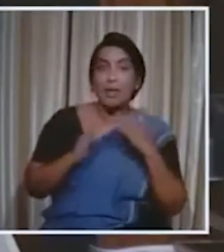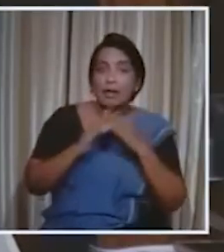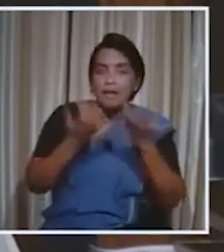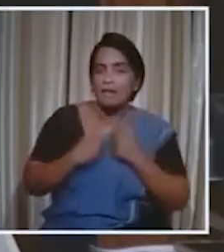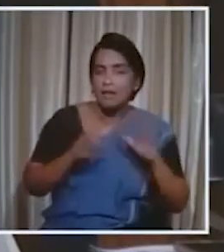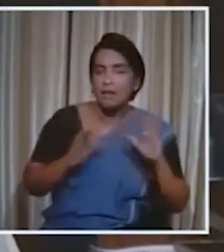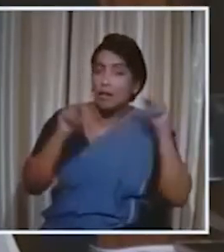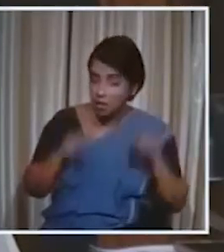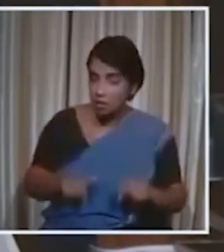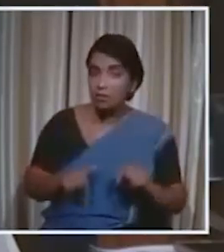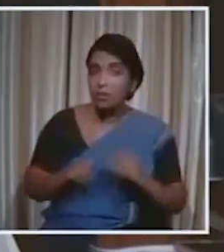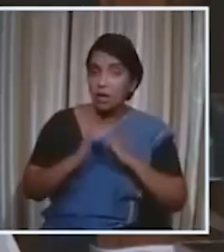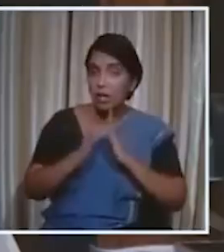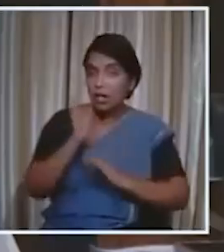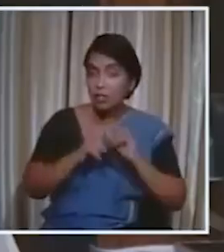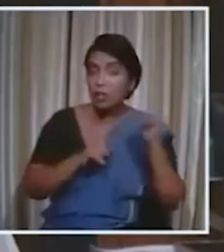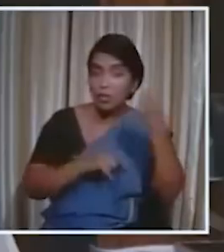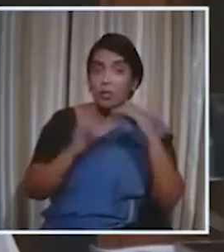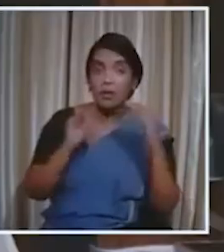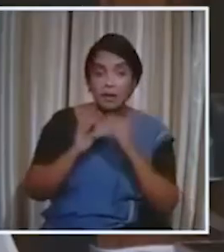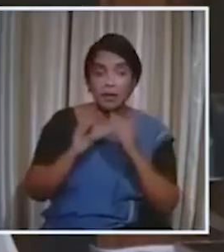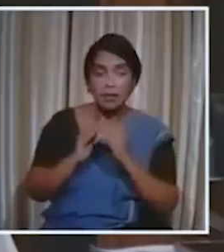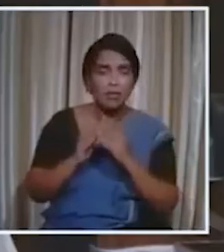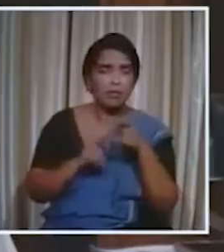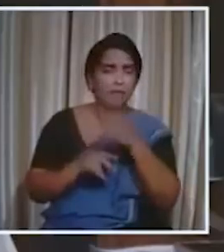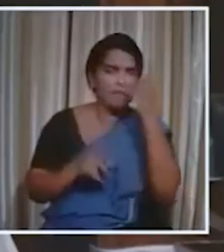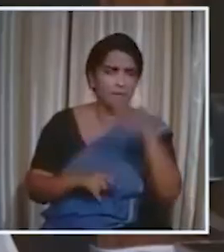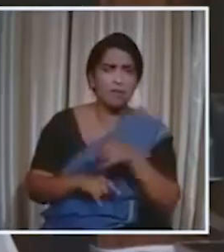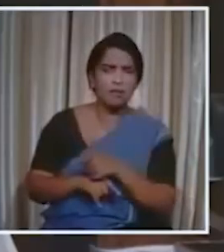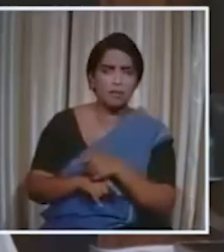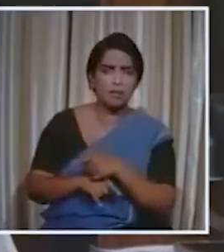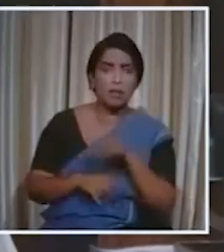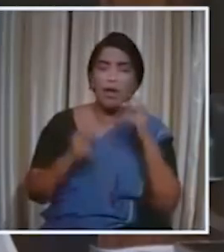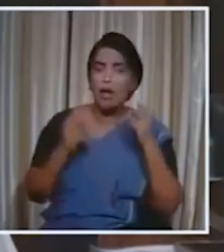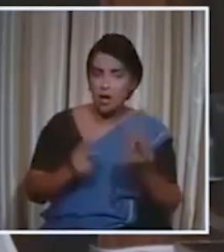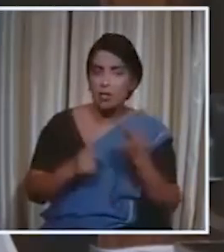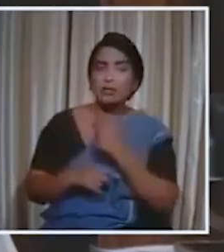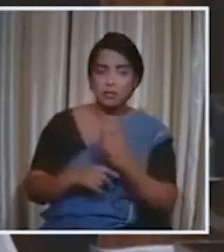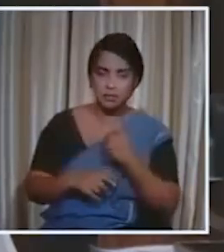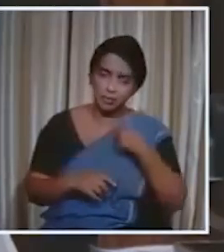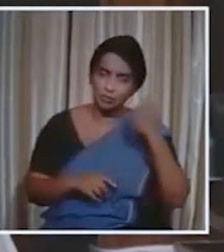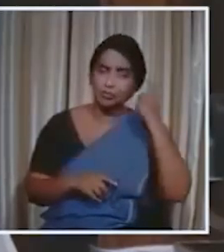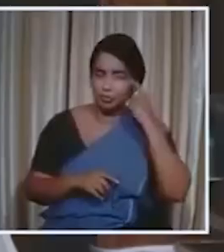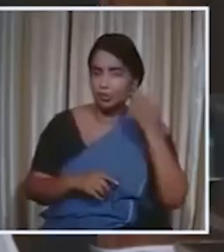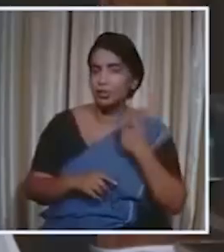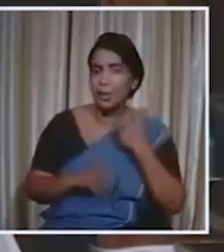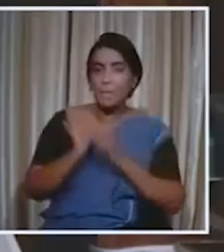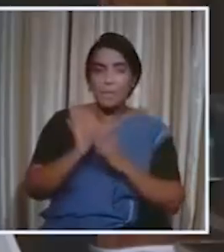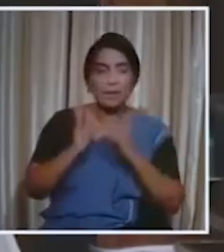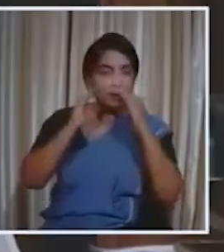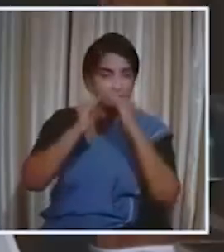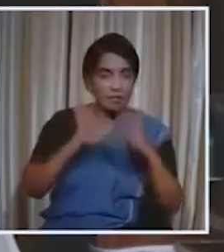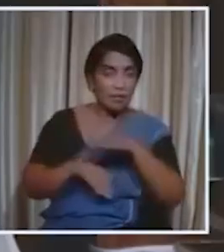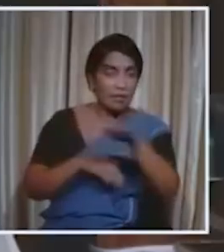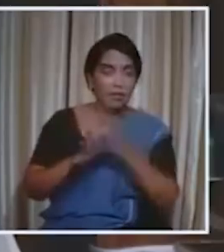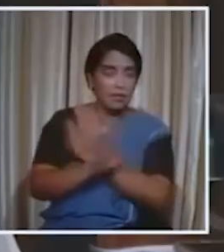නැහැ හැබැයි අද හැම මන්ත්‍රීවරුන්ටම එකදාද මේ පහර වදින්නේ මේක නිසා දැන් මේකේ දැන් හදිස්සියේ එතන මම දන්න විදිහට ඒ මාදිවල තියෙන ලෑන්ඩ් එක හොද